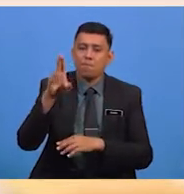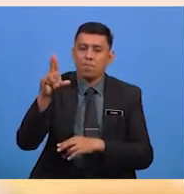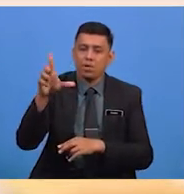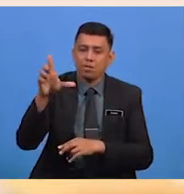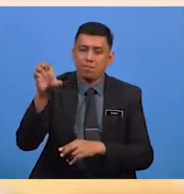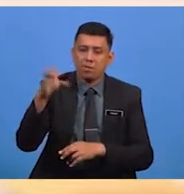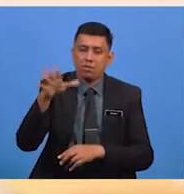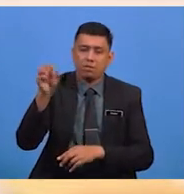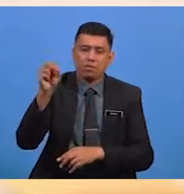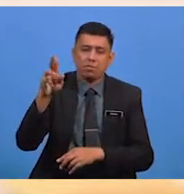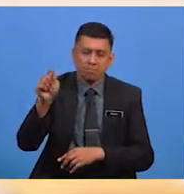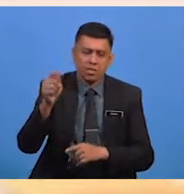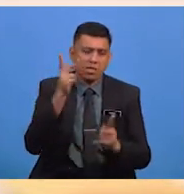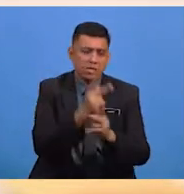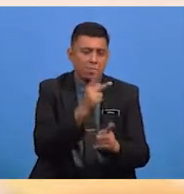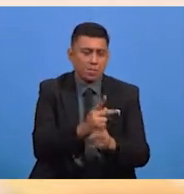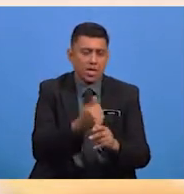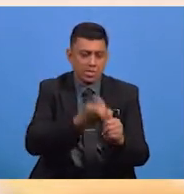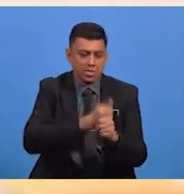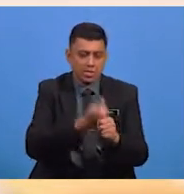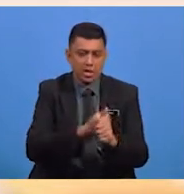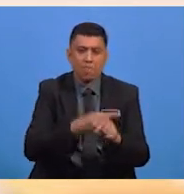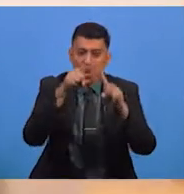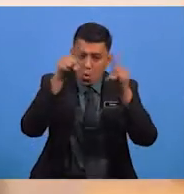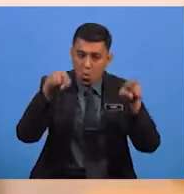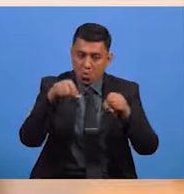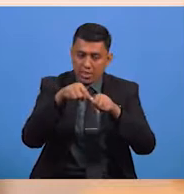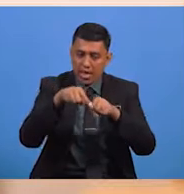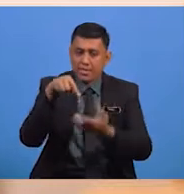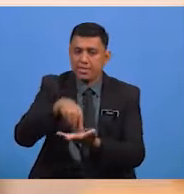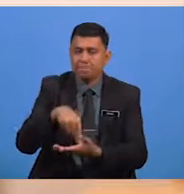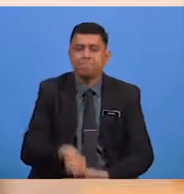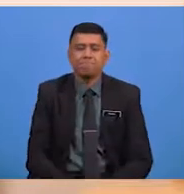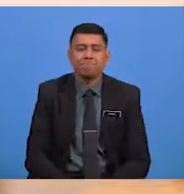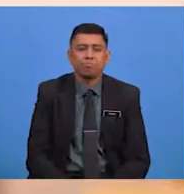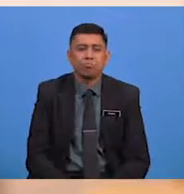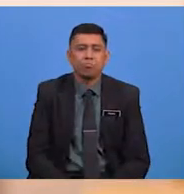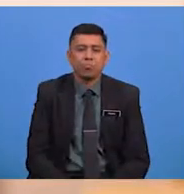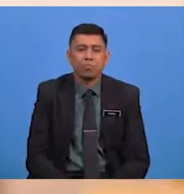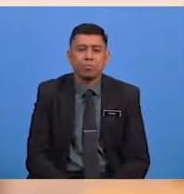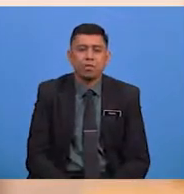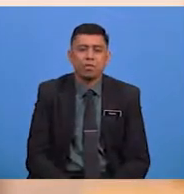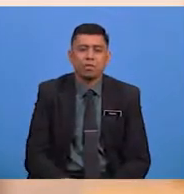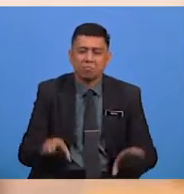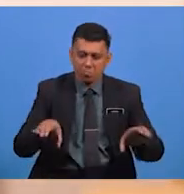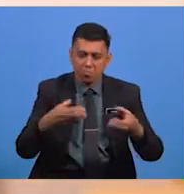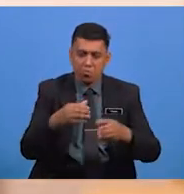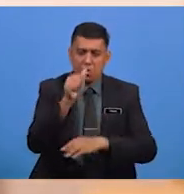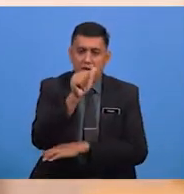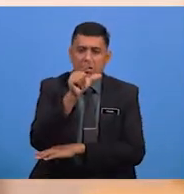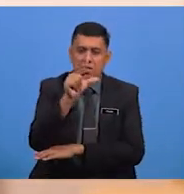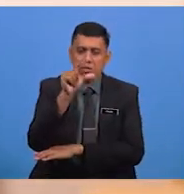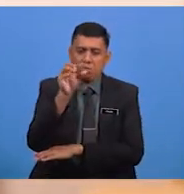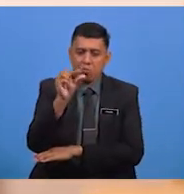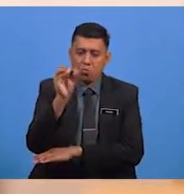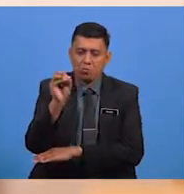beserta nilai yang tersimpan di dalam setiap kotak ini. Kemudian, untuk melaksanakan algoritma bubble sort